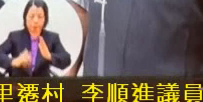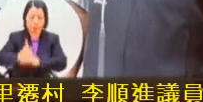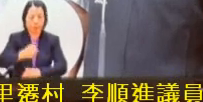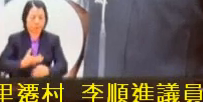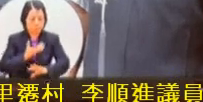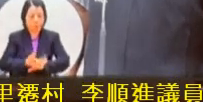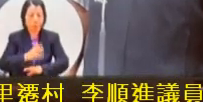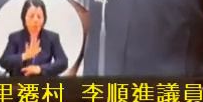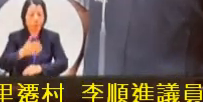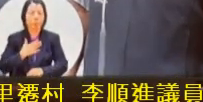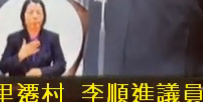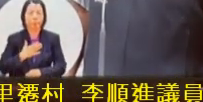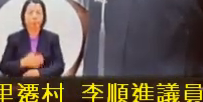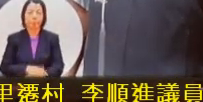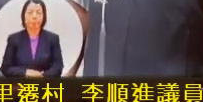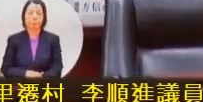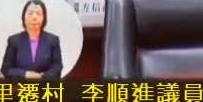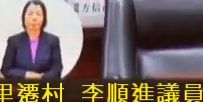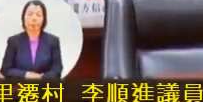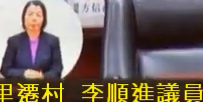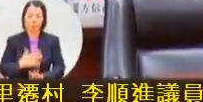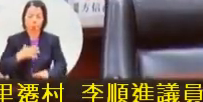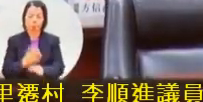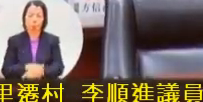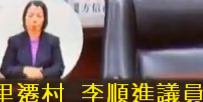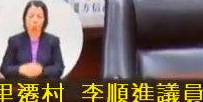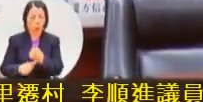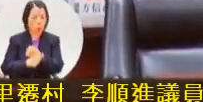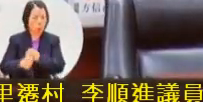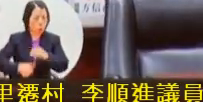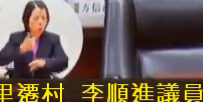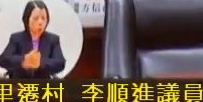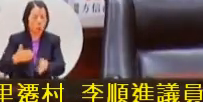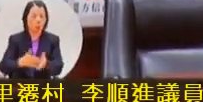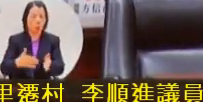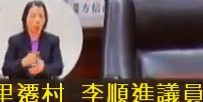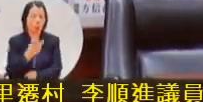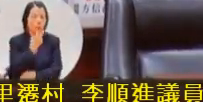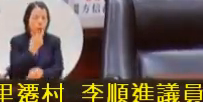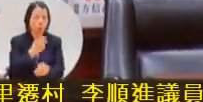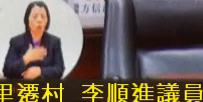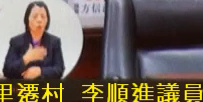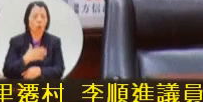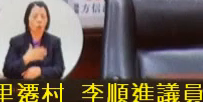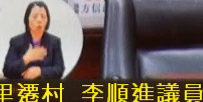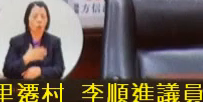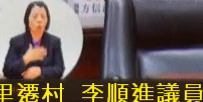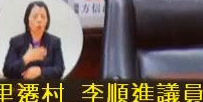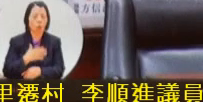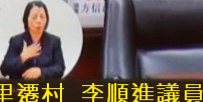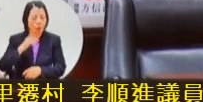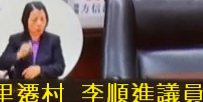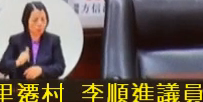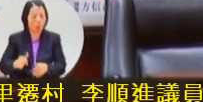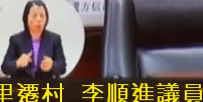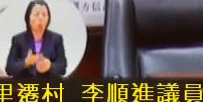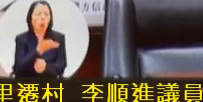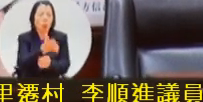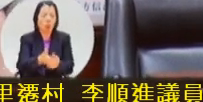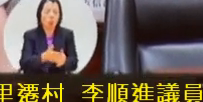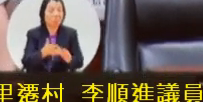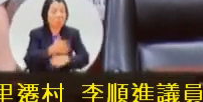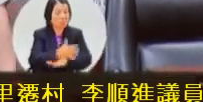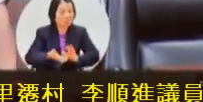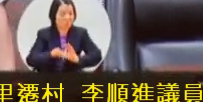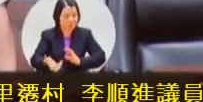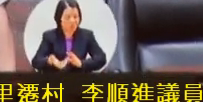我是五届人民代表啊，我中央也有人也有手啊，我有偷偷在很谦虚的进度啊。